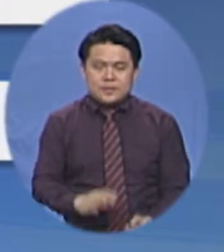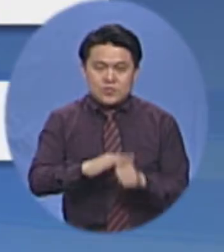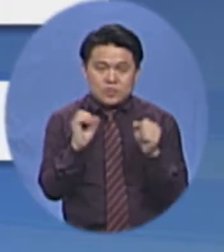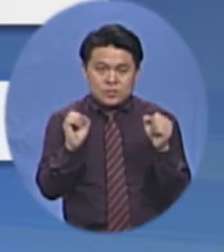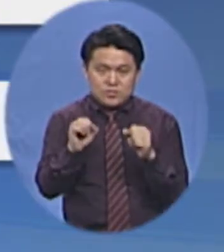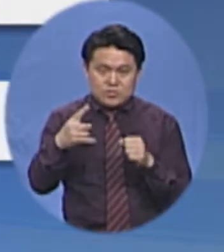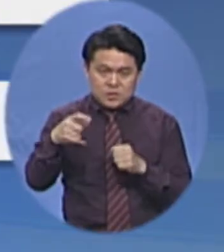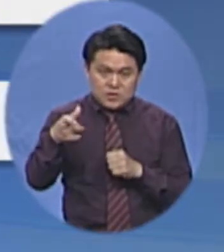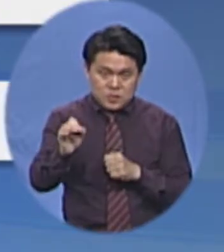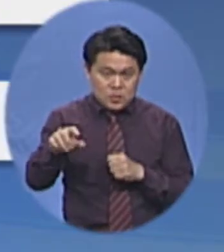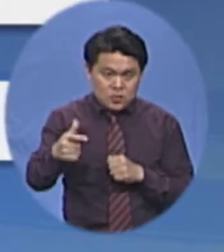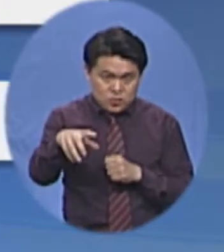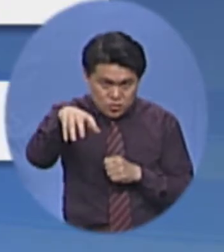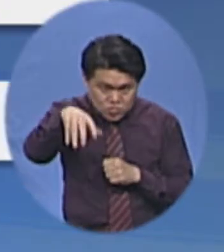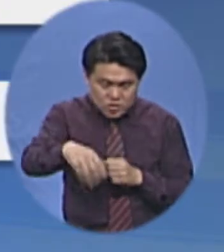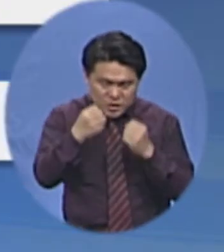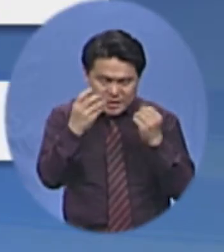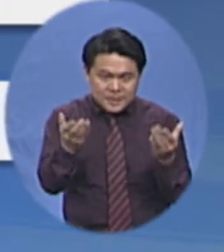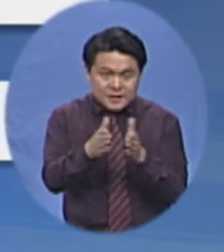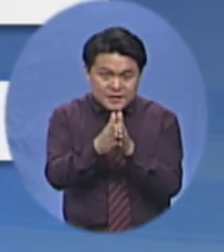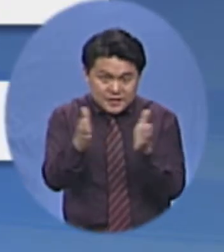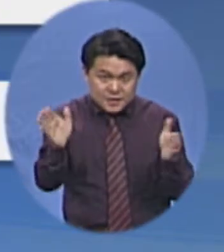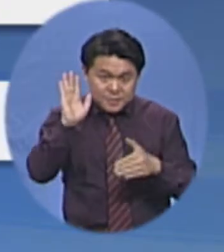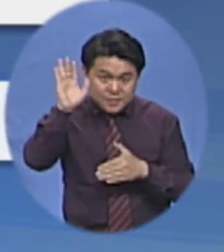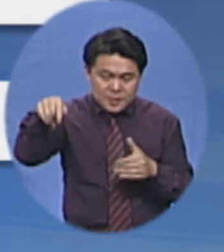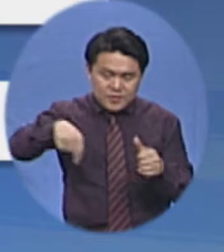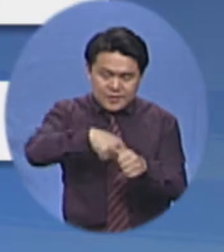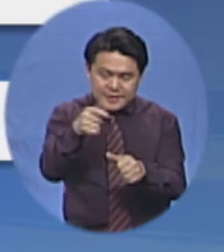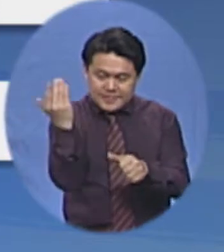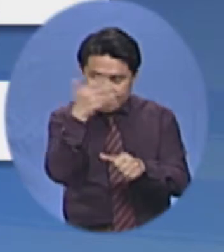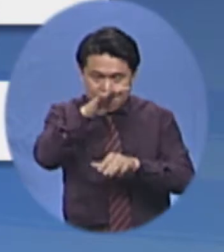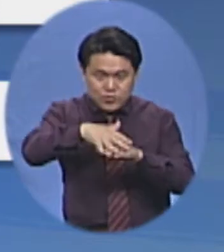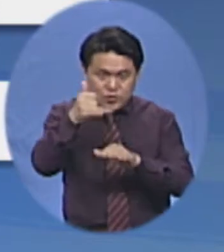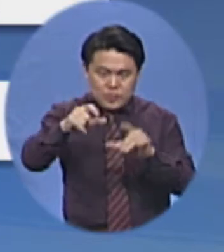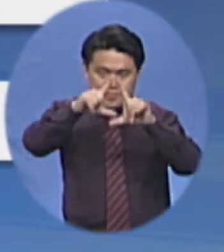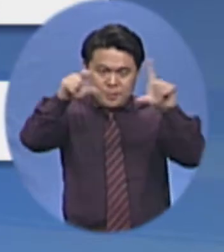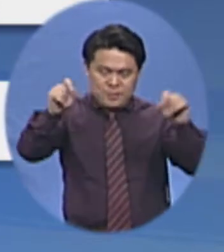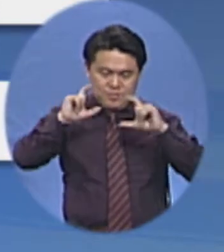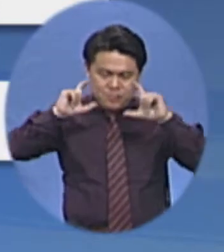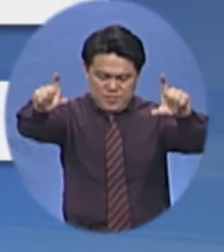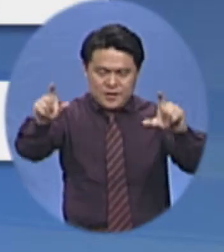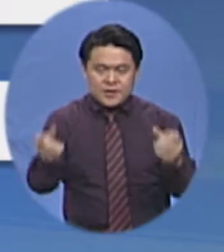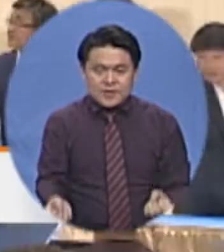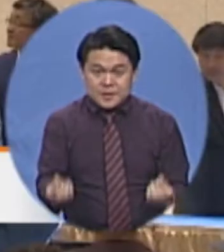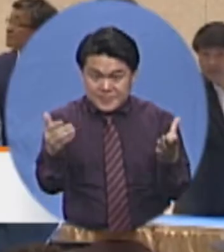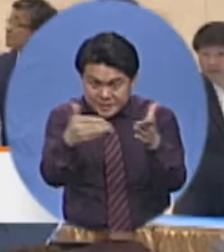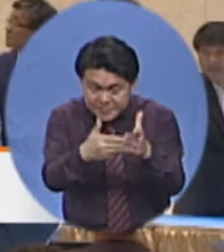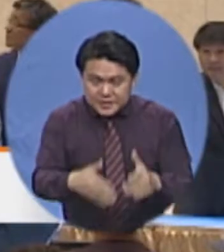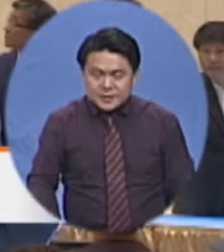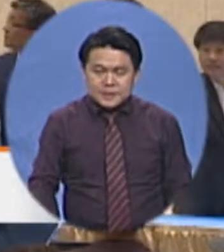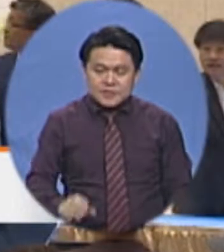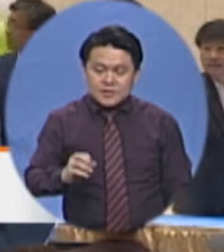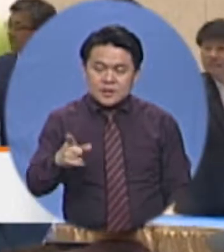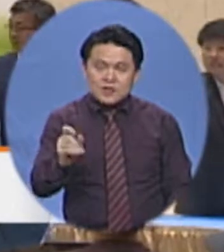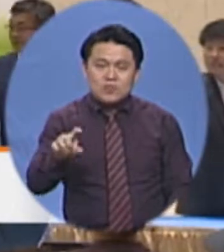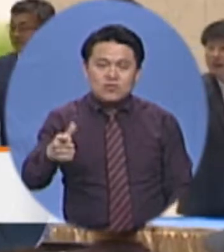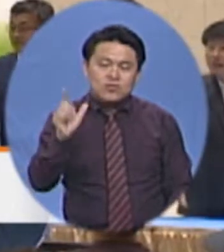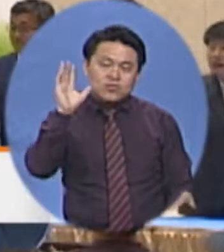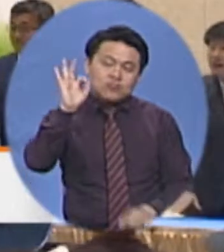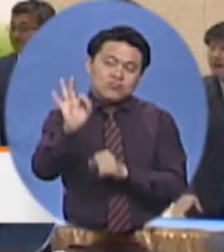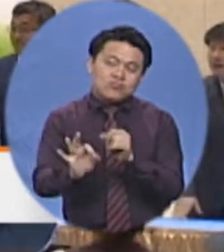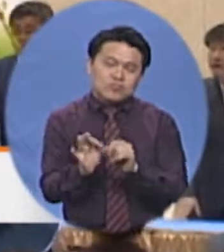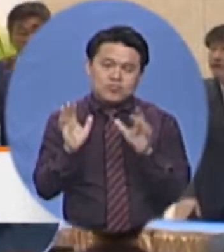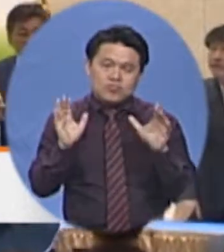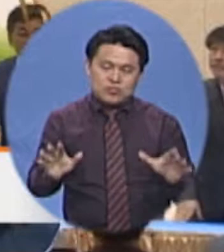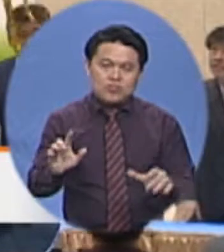경북 의성군이 새로운 도약 미래는 친환경 농업이라는 비전 선포식을 가졌습니다. 의성군은 앞으로 10년간